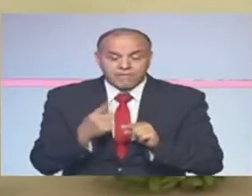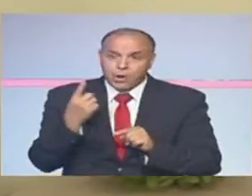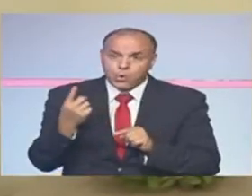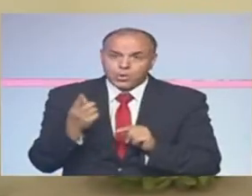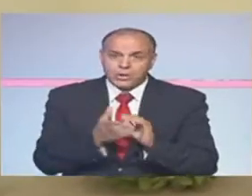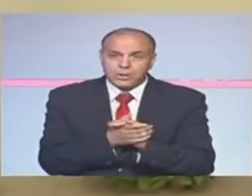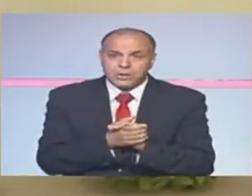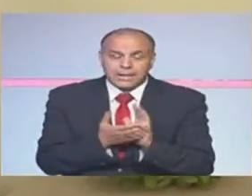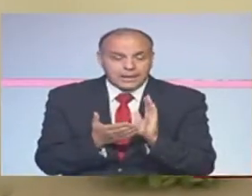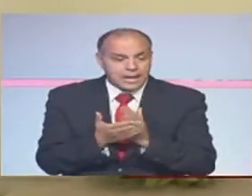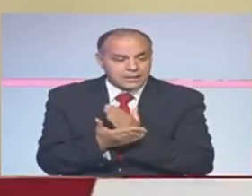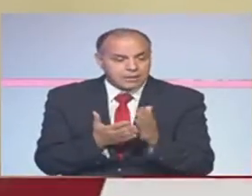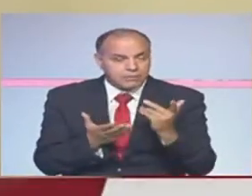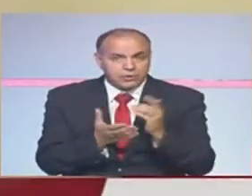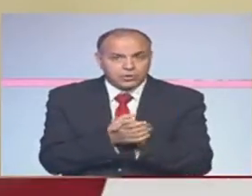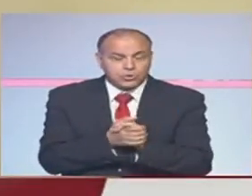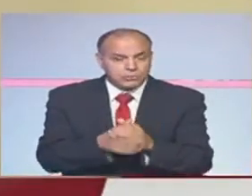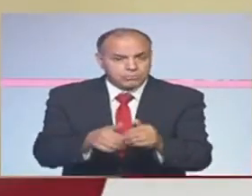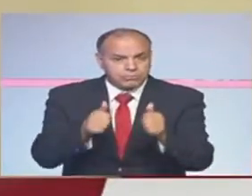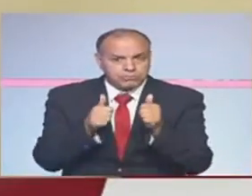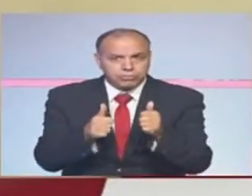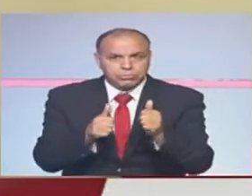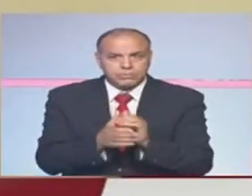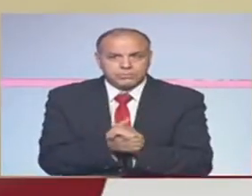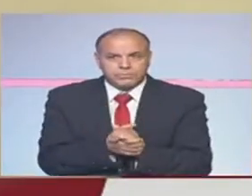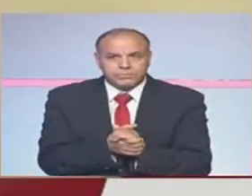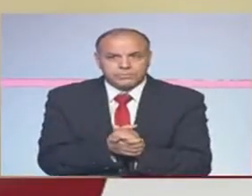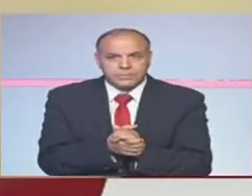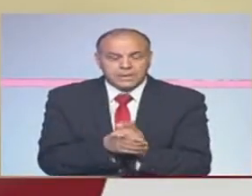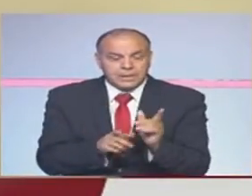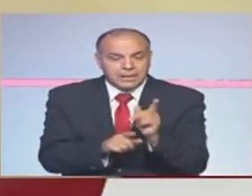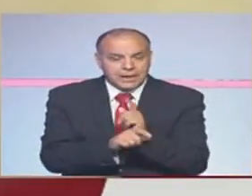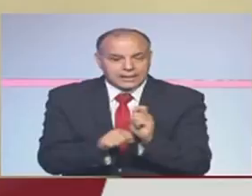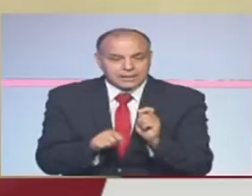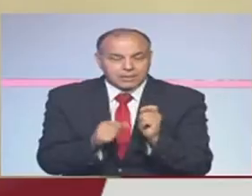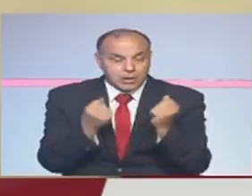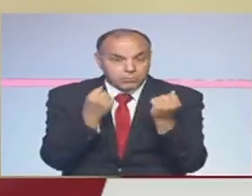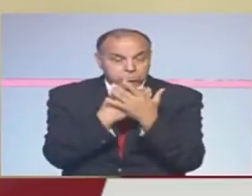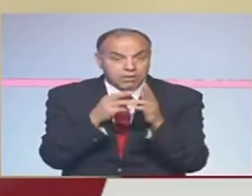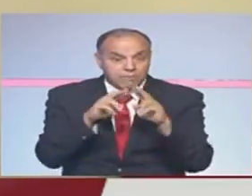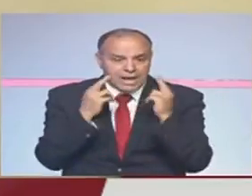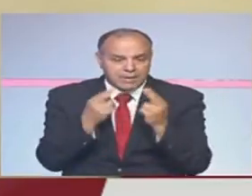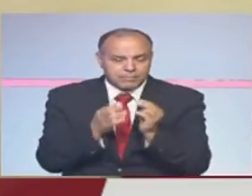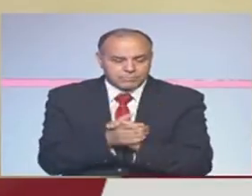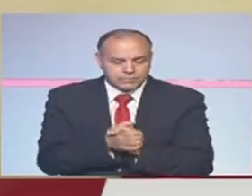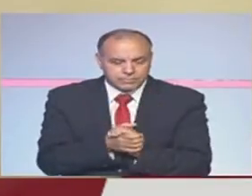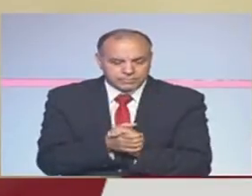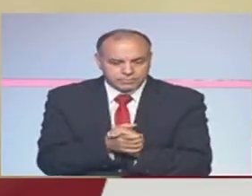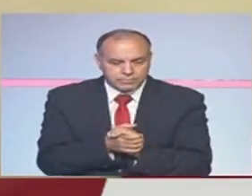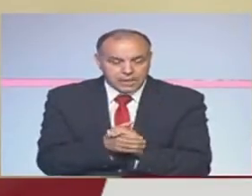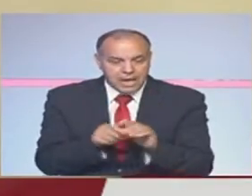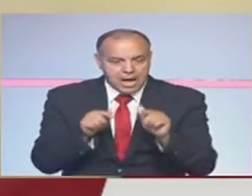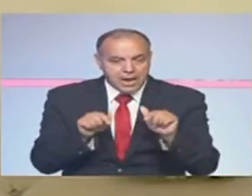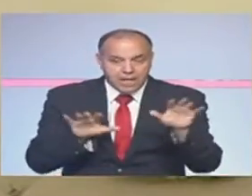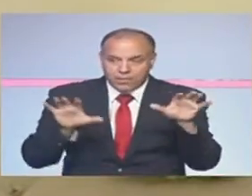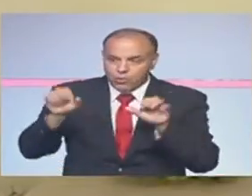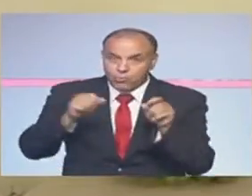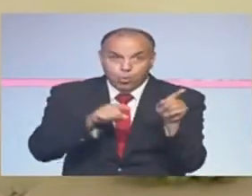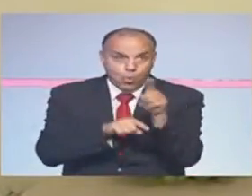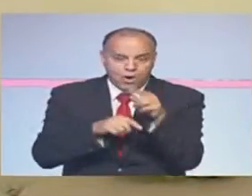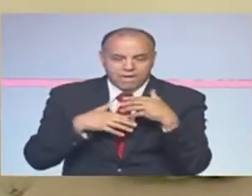الاعداد الجيد لاحتضان هذا الحدث العالمي يكون وضيوفنا